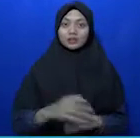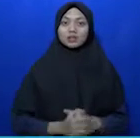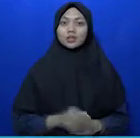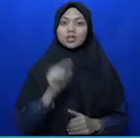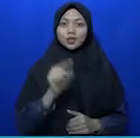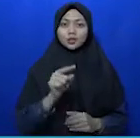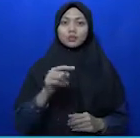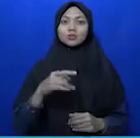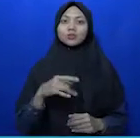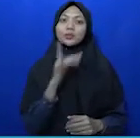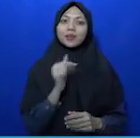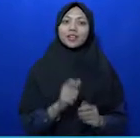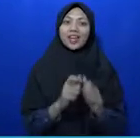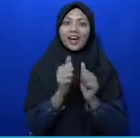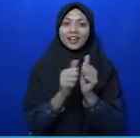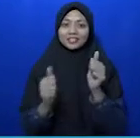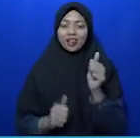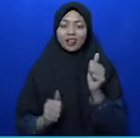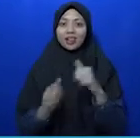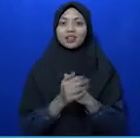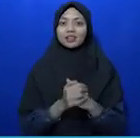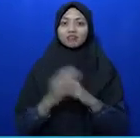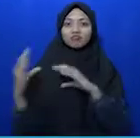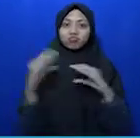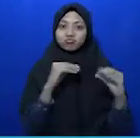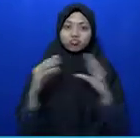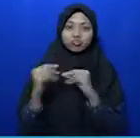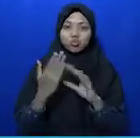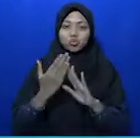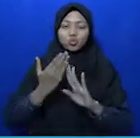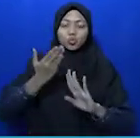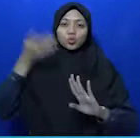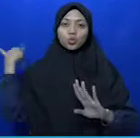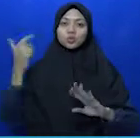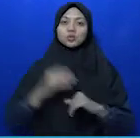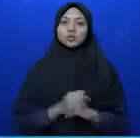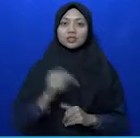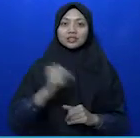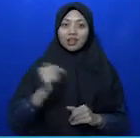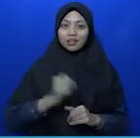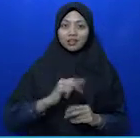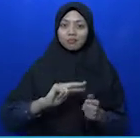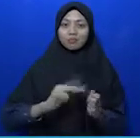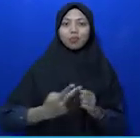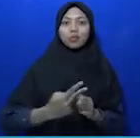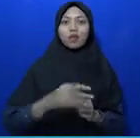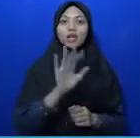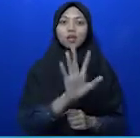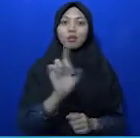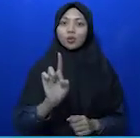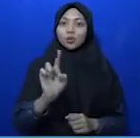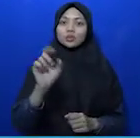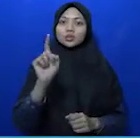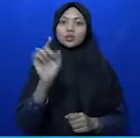Itulah hasil pembicaraan kita yang cukup lama, sehingga dia mau menjadi 51%, itu